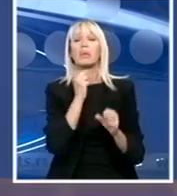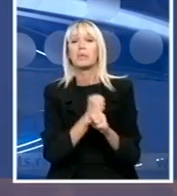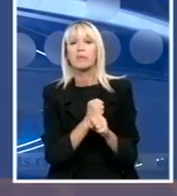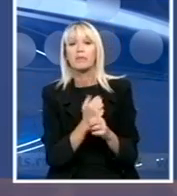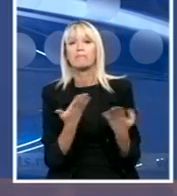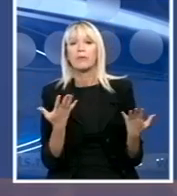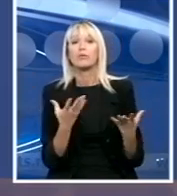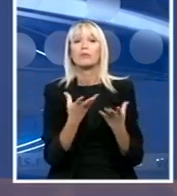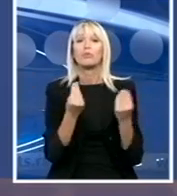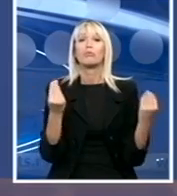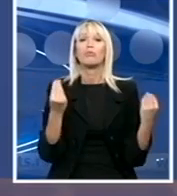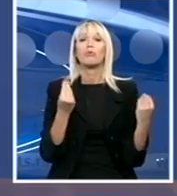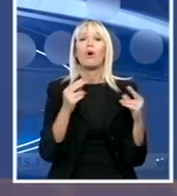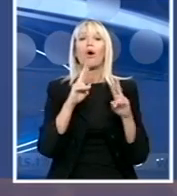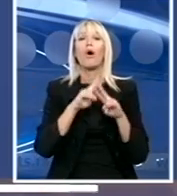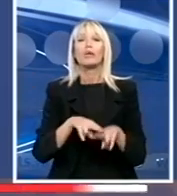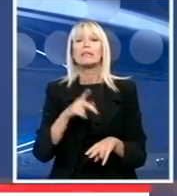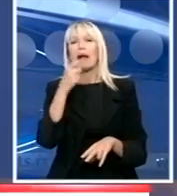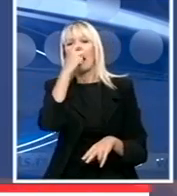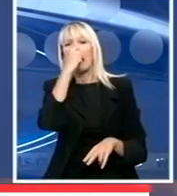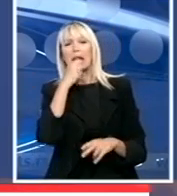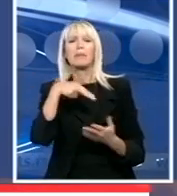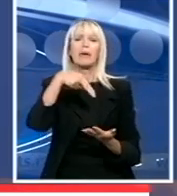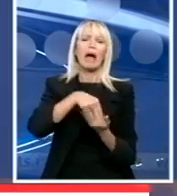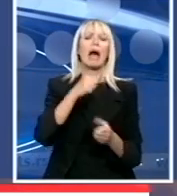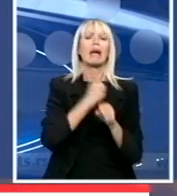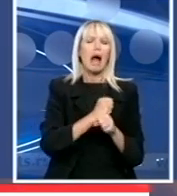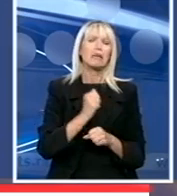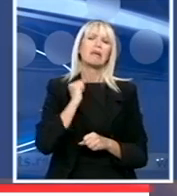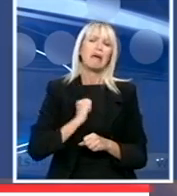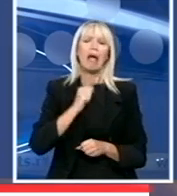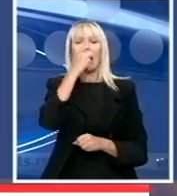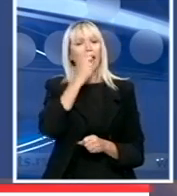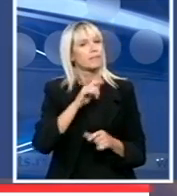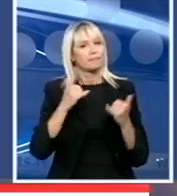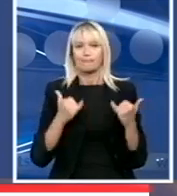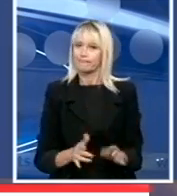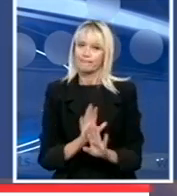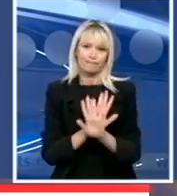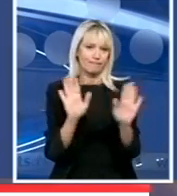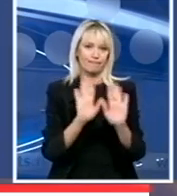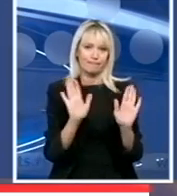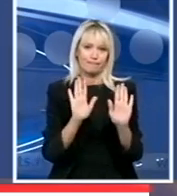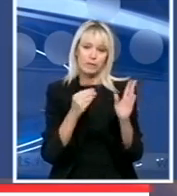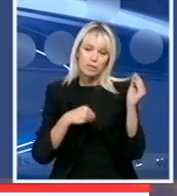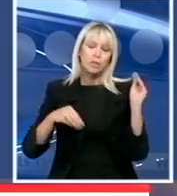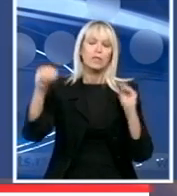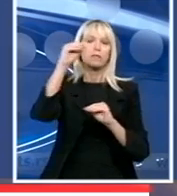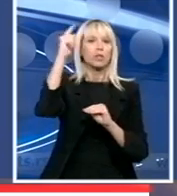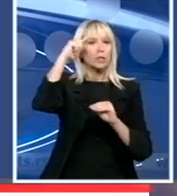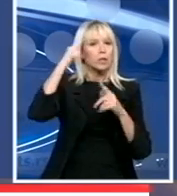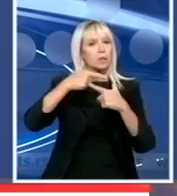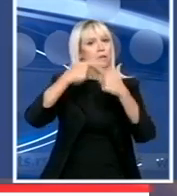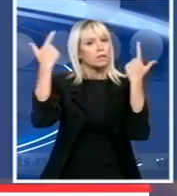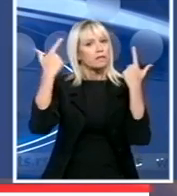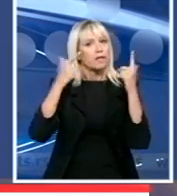mnogi respiratorne infekcije preležali na nogama, odlazili na posao. Sada moramo da budemo mnogo savesniji